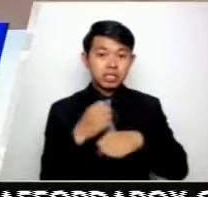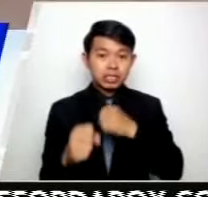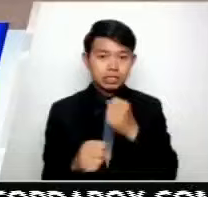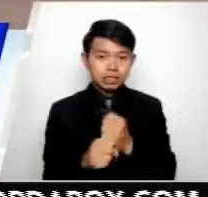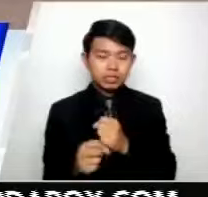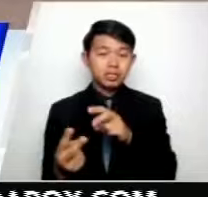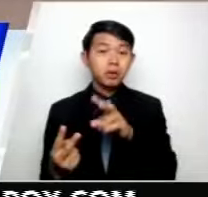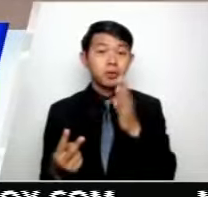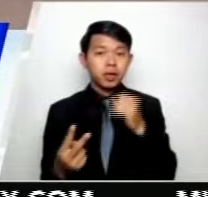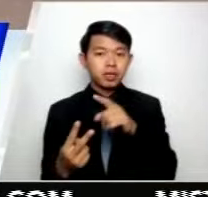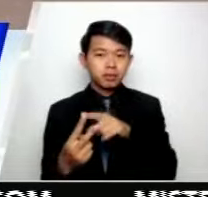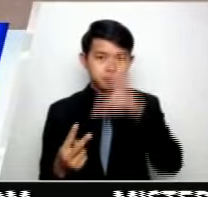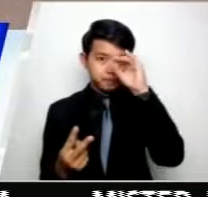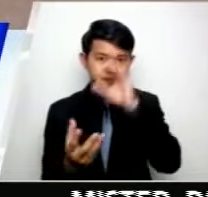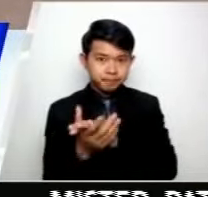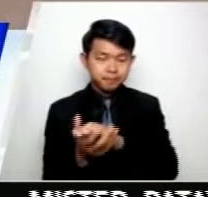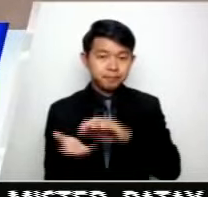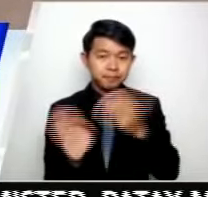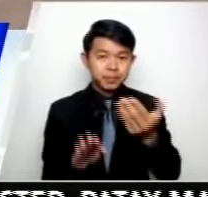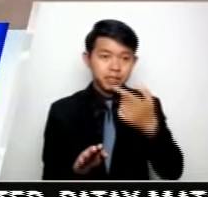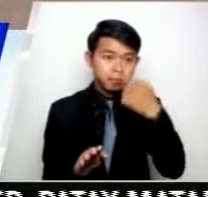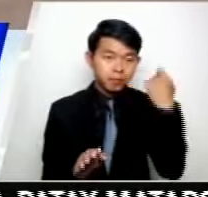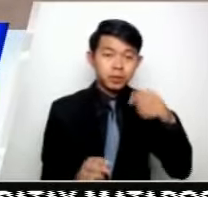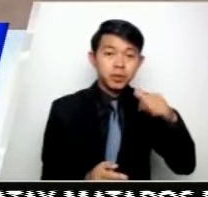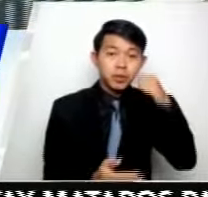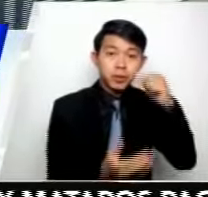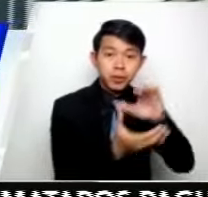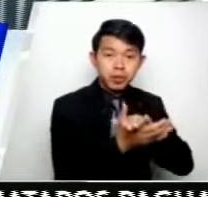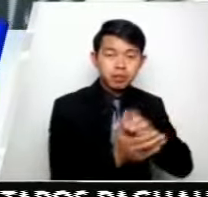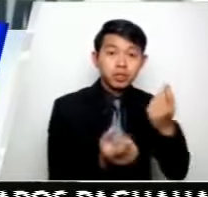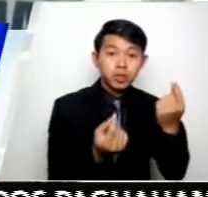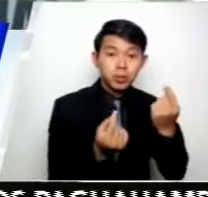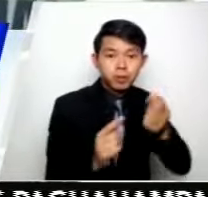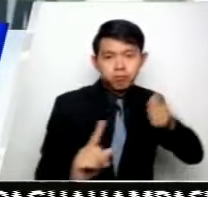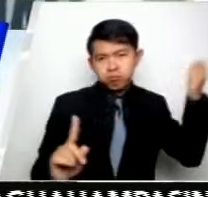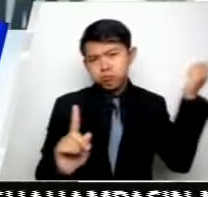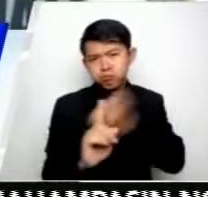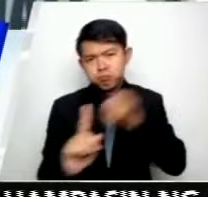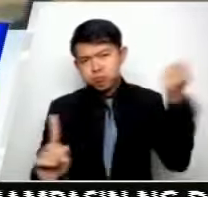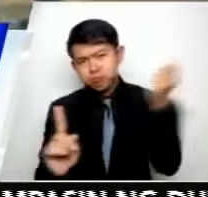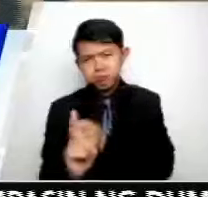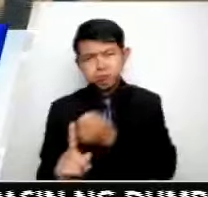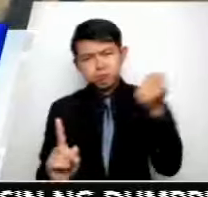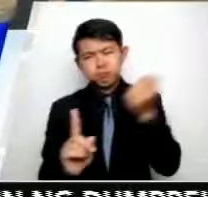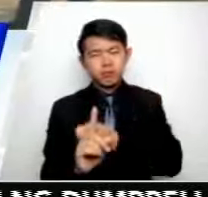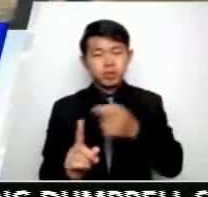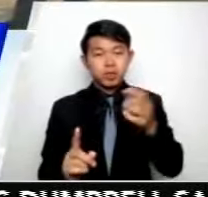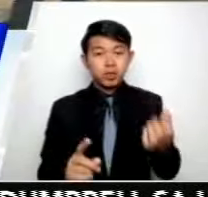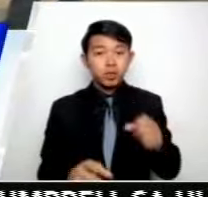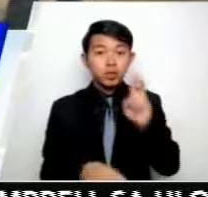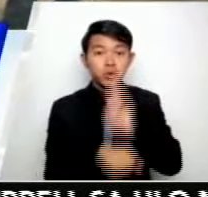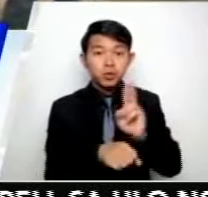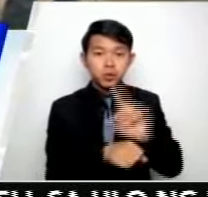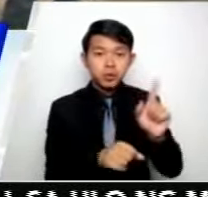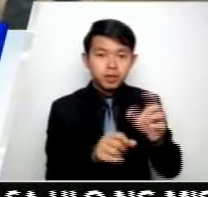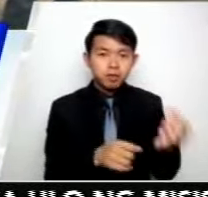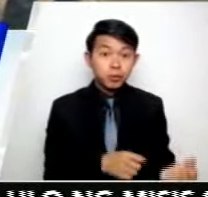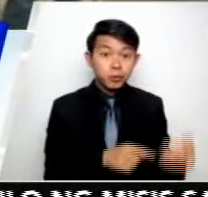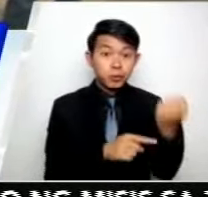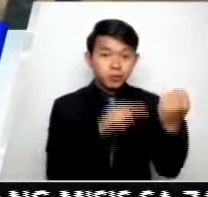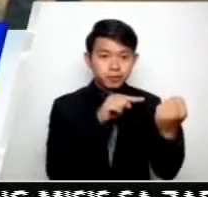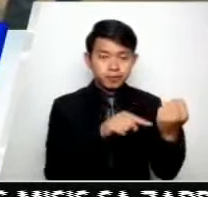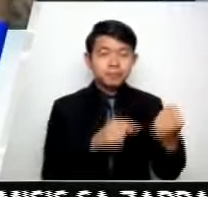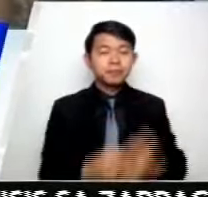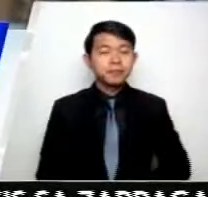matapos paghahampasin sa ulo ng misis gamit ang dumbbell. Sumuko sa mga pulis ang misis. Ayon sa mga pulis, wala namang pinag-awayan